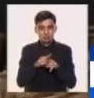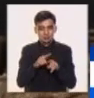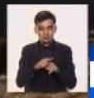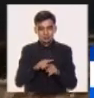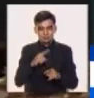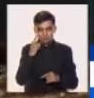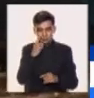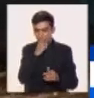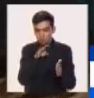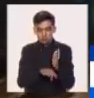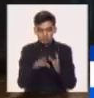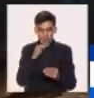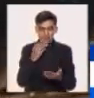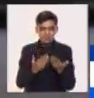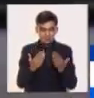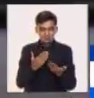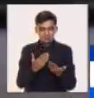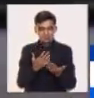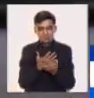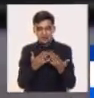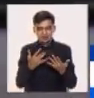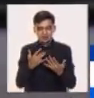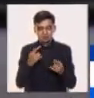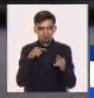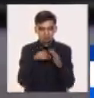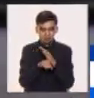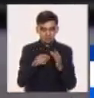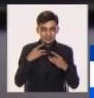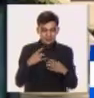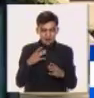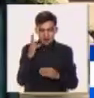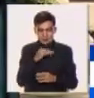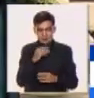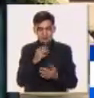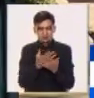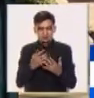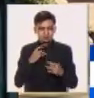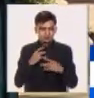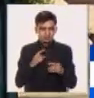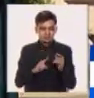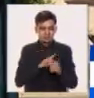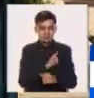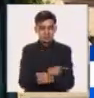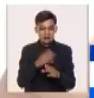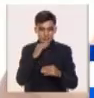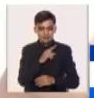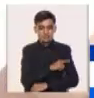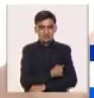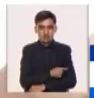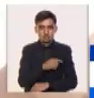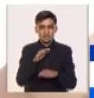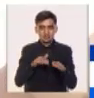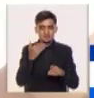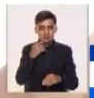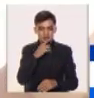к ухудшению зрения опорно-двигательной системы, но и к нервозам, вплоть до депрессии, констатируют детские врачи.